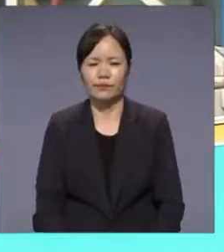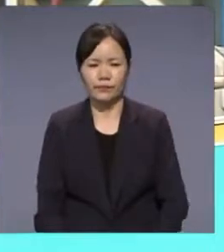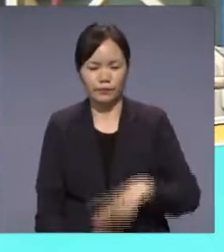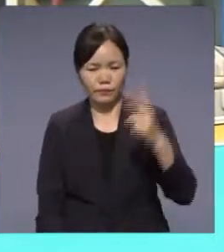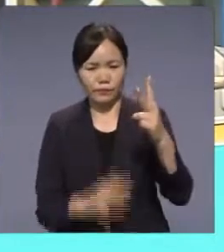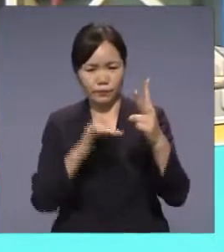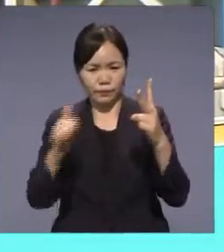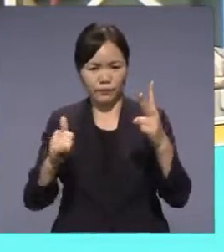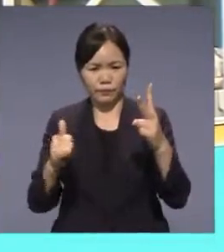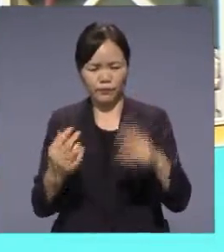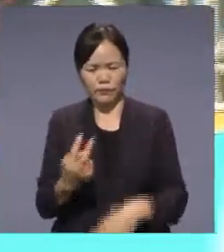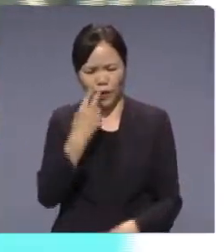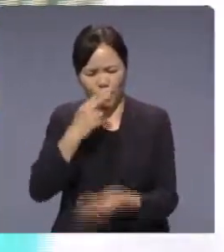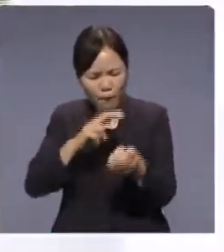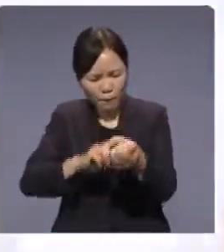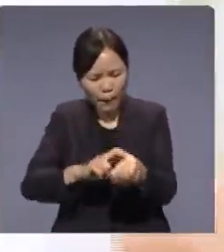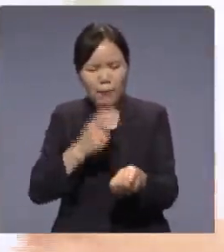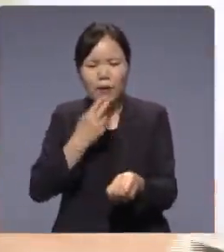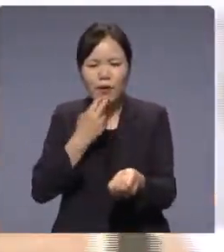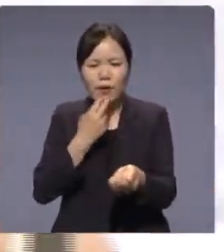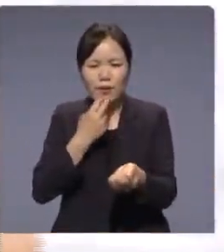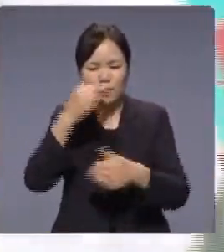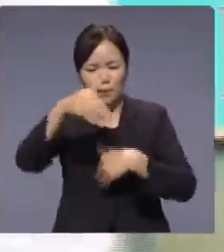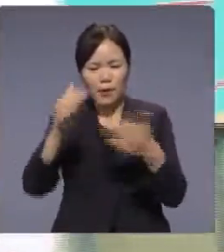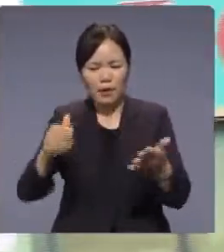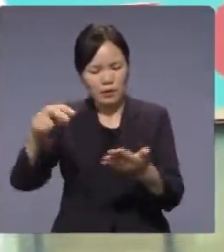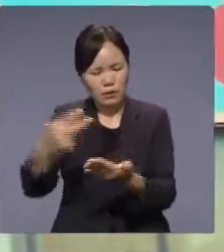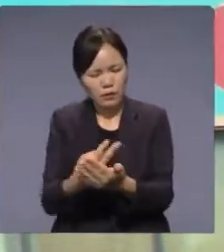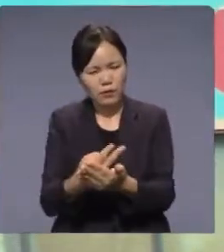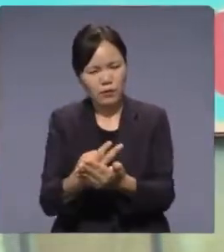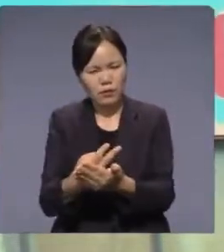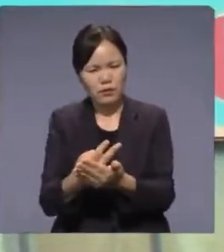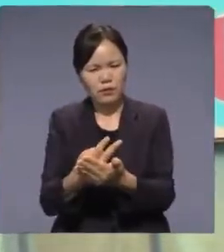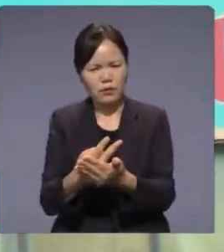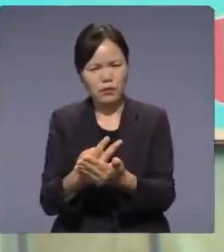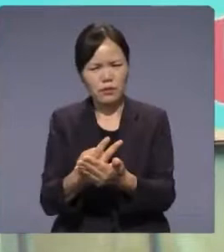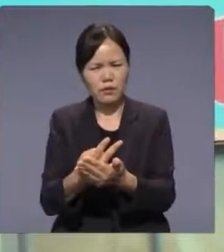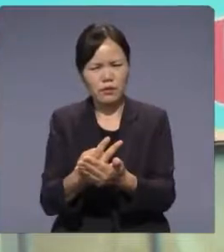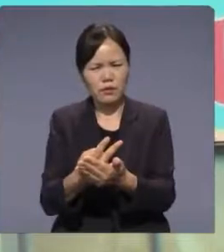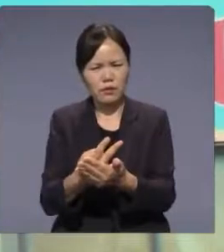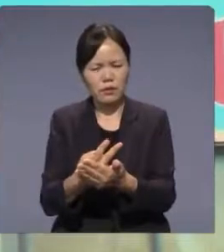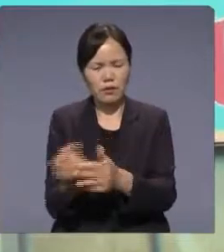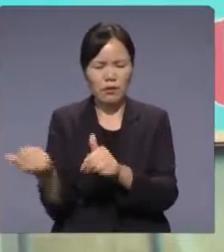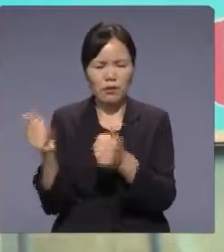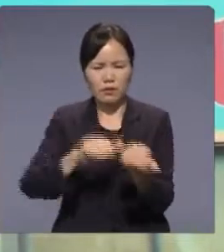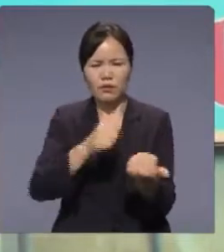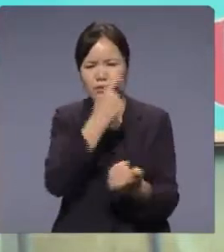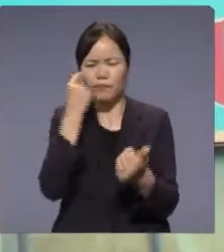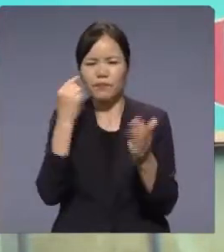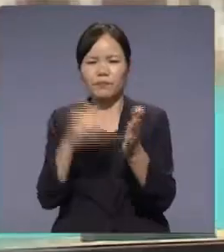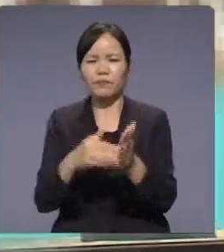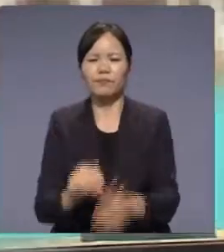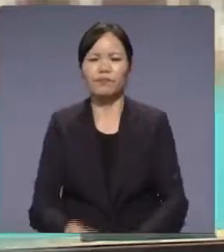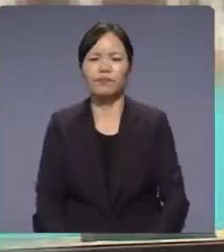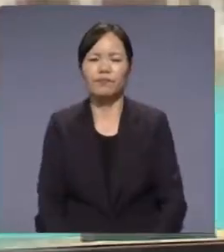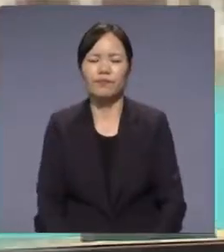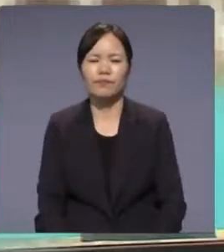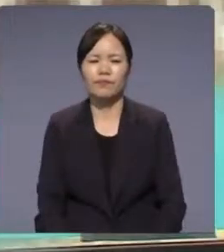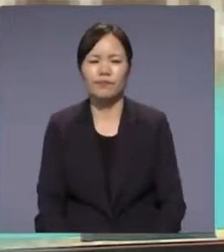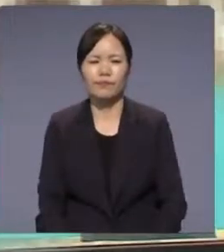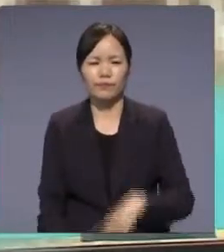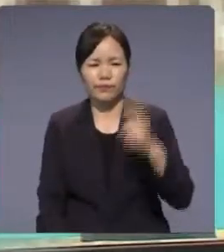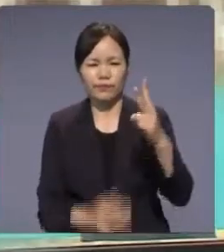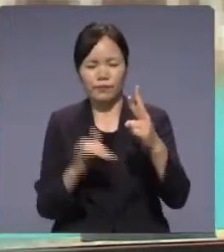A씨와 B씨는 호흡과 맥박이 없는 상태로 방 안에 쓰러져 사후강직이 나타난 것으로 파악됐습니다. A씨